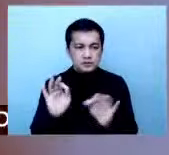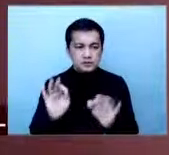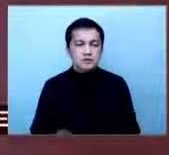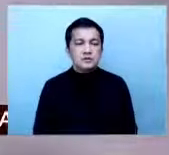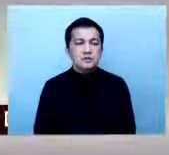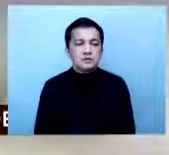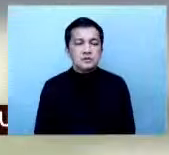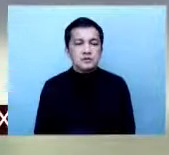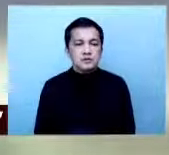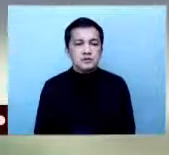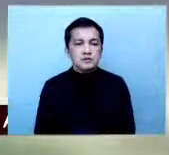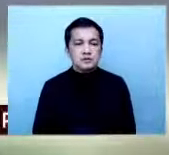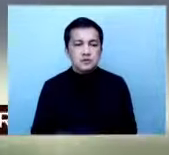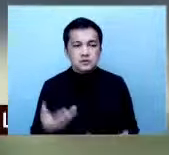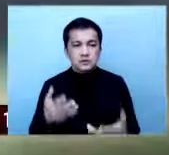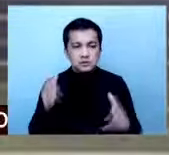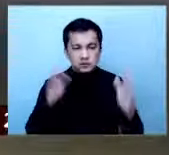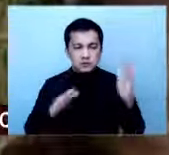guys